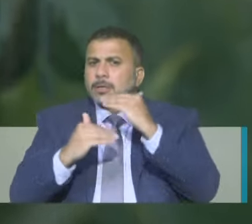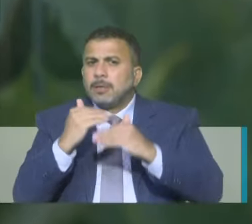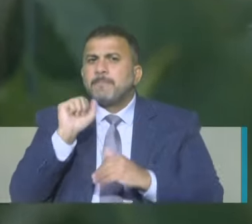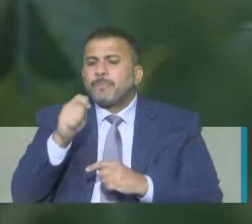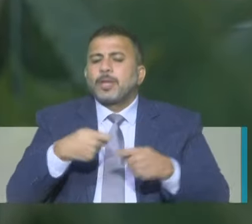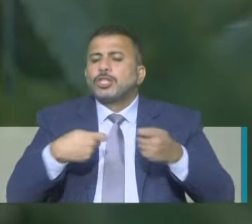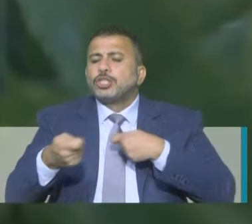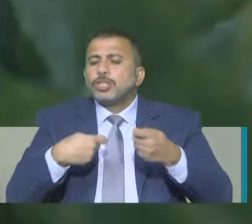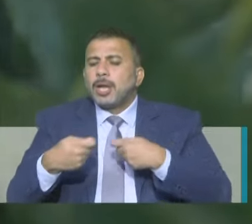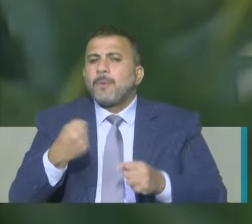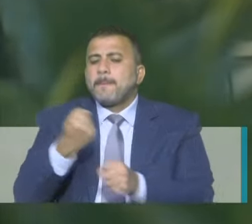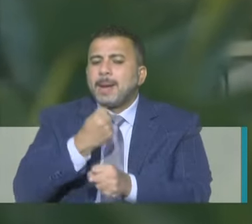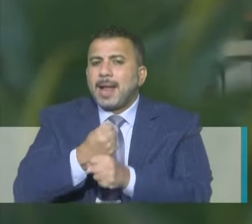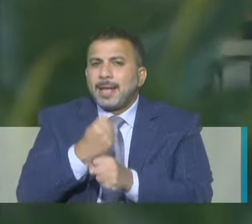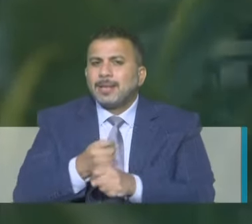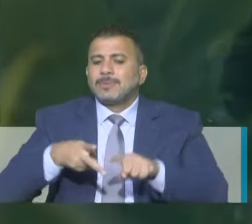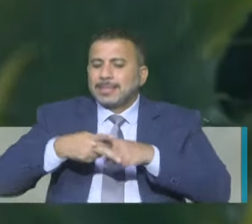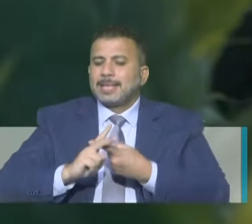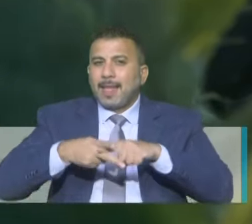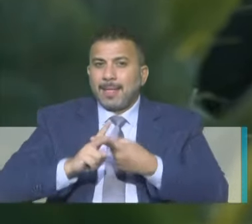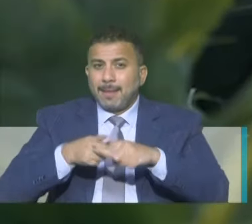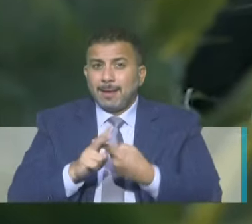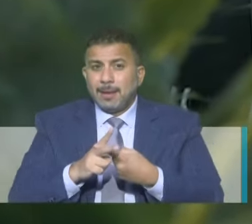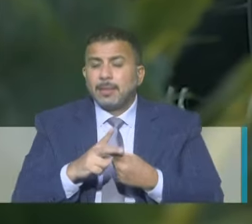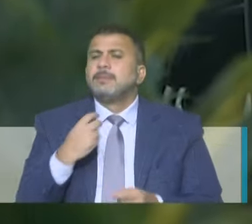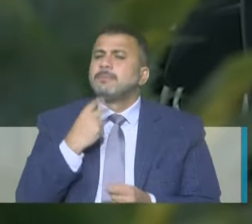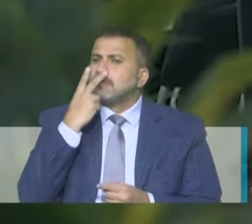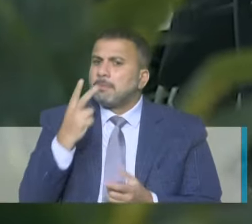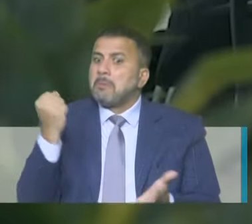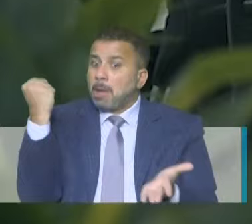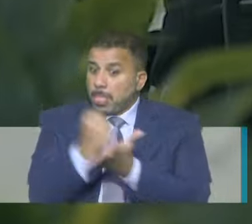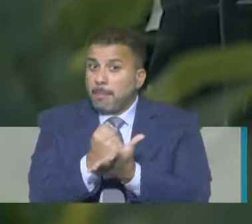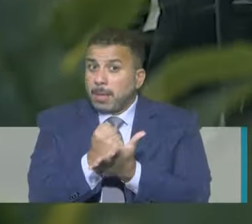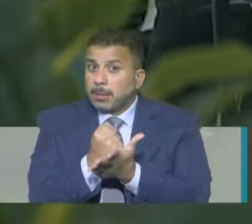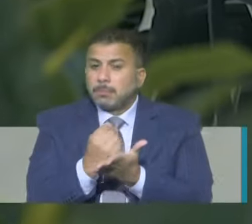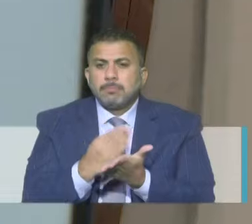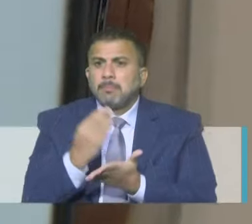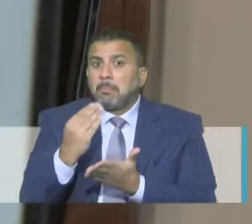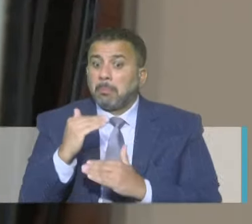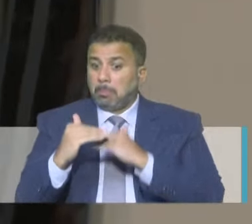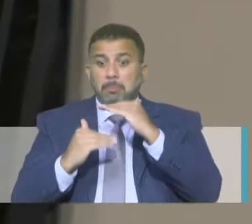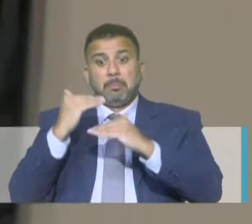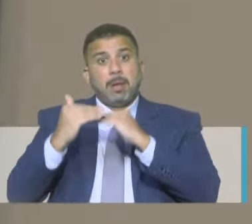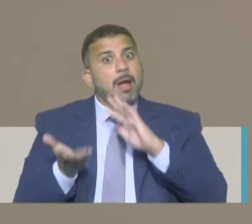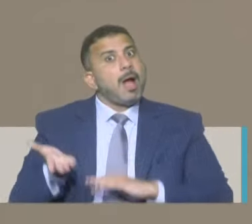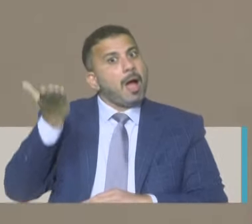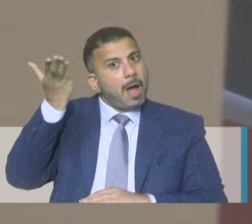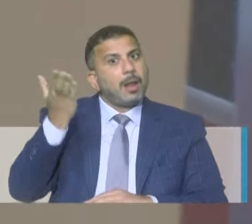القطاعات التجارية والمهنية والصناعية، وشهدت رخص اعتماد الصادرة نمواً عالياً